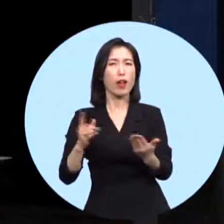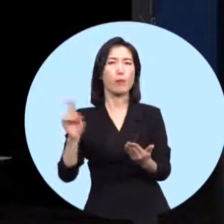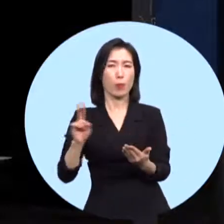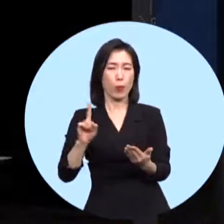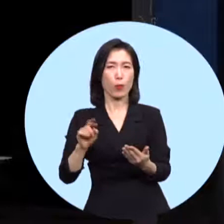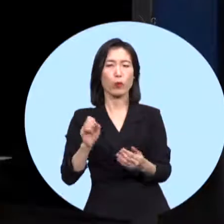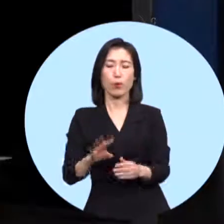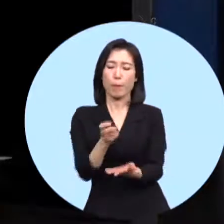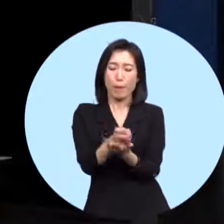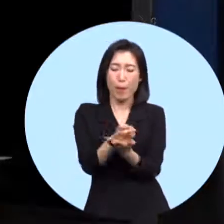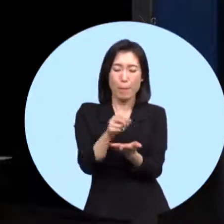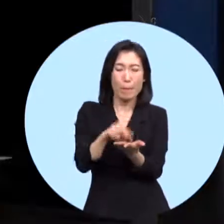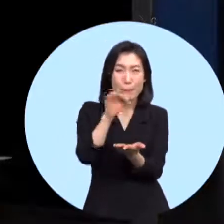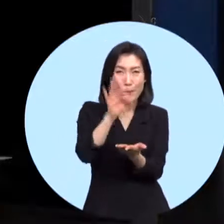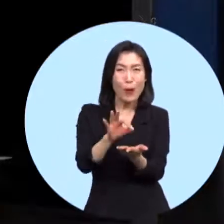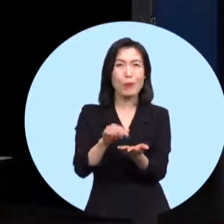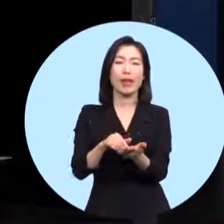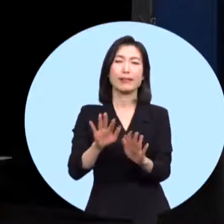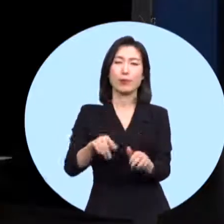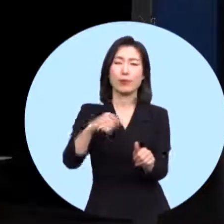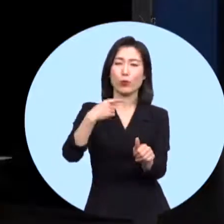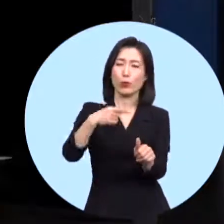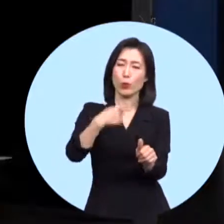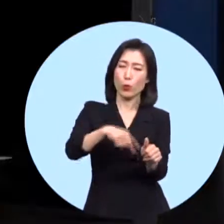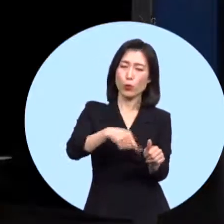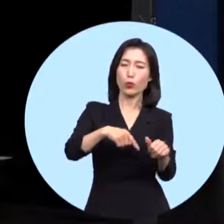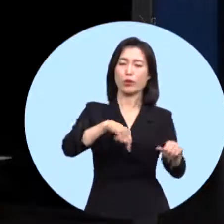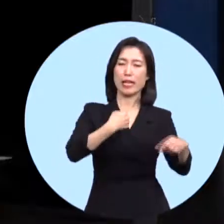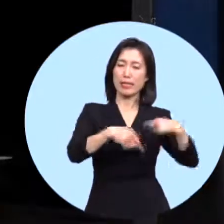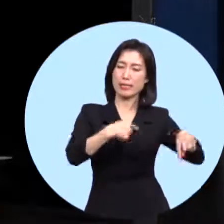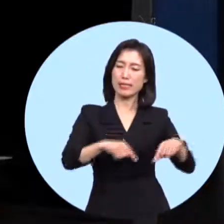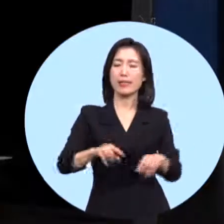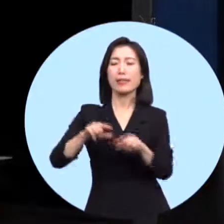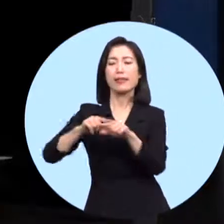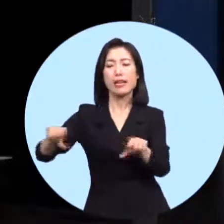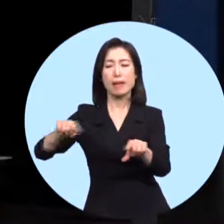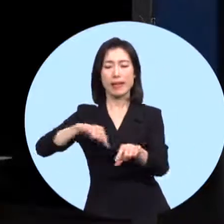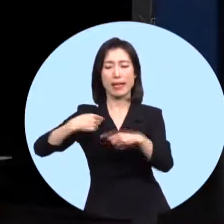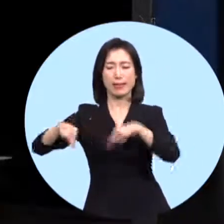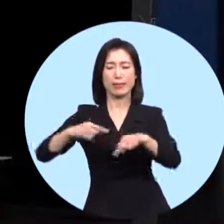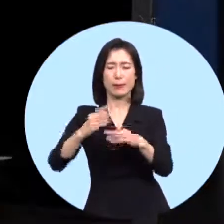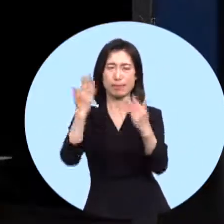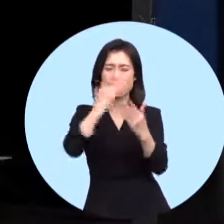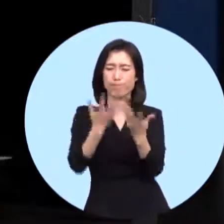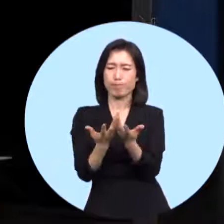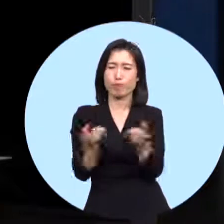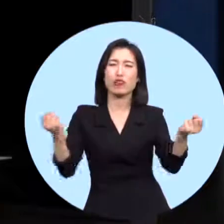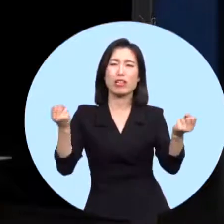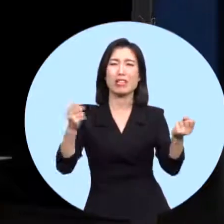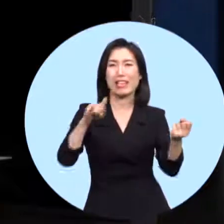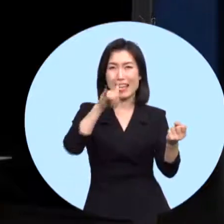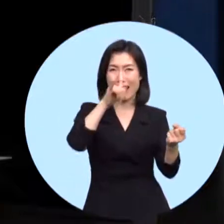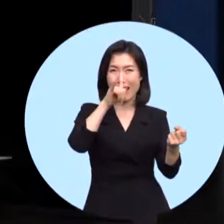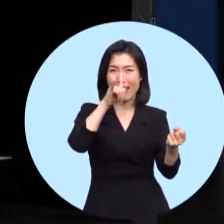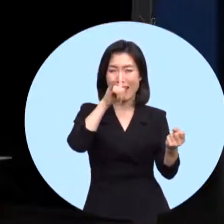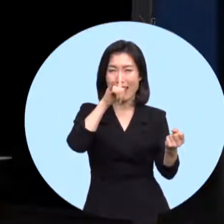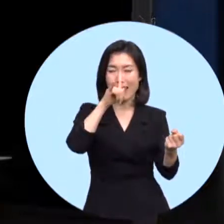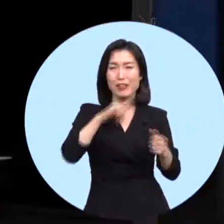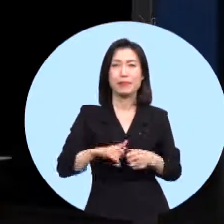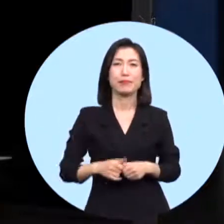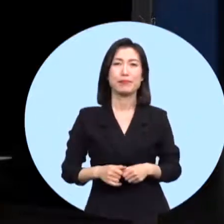지금 제도적으로는 교육자치와 일반자치가 완전히 분리되어 있는 이런